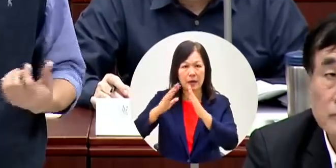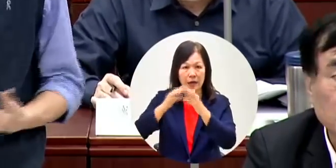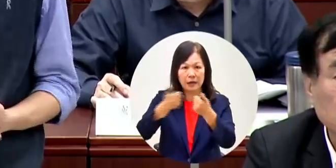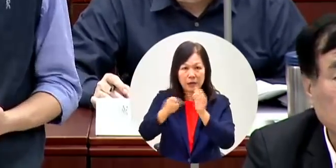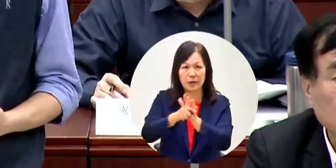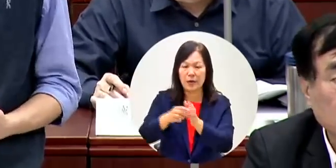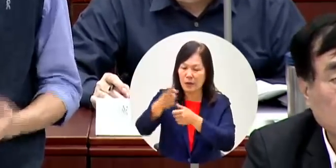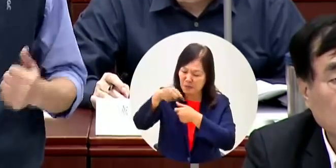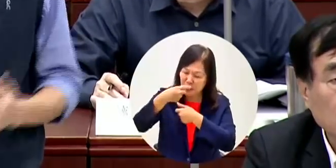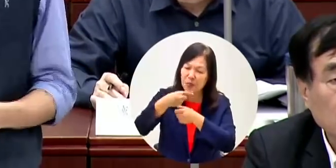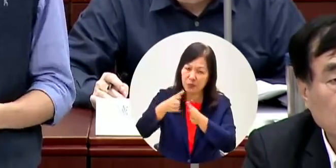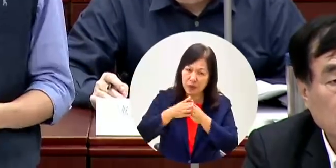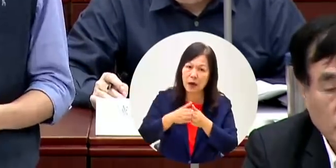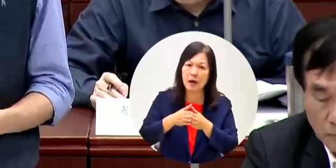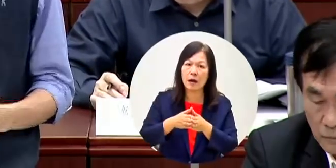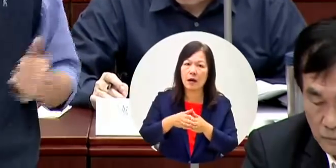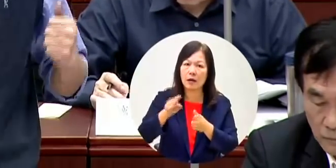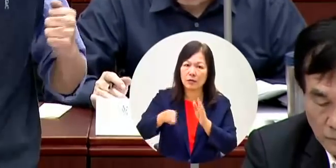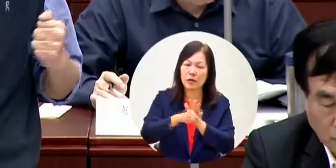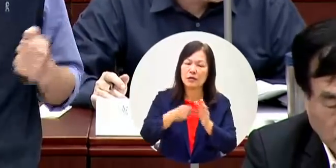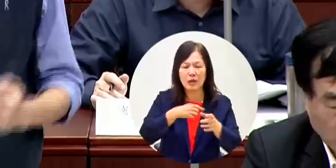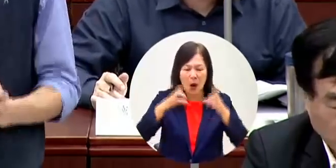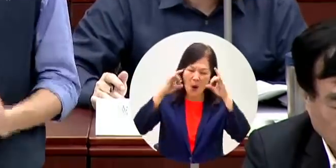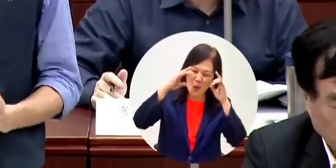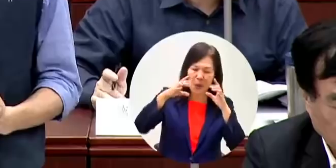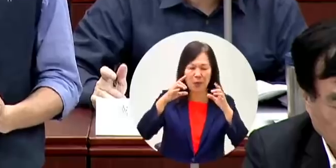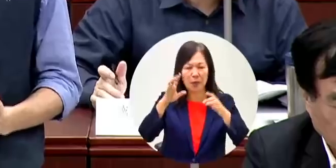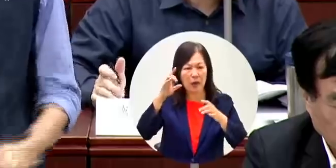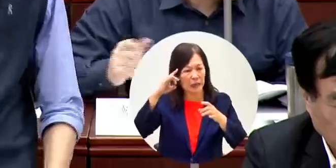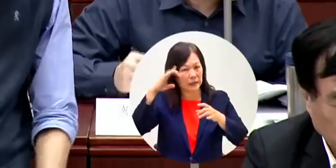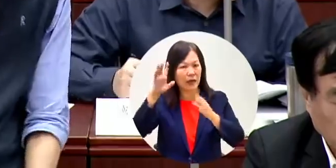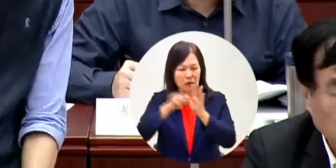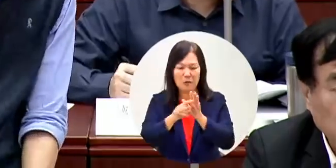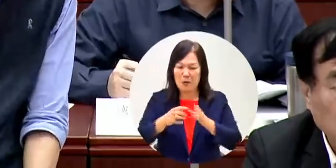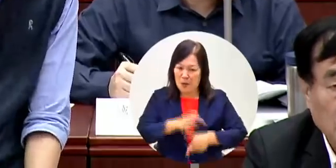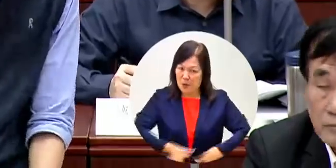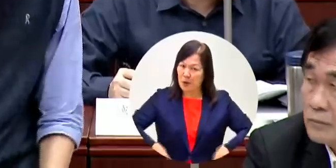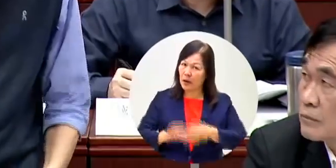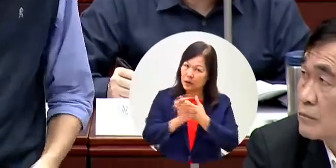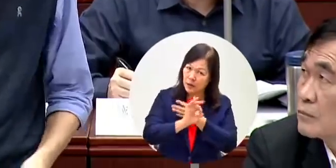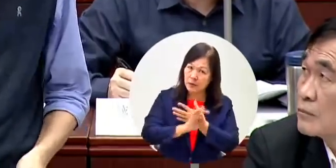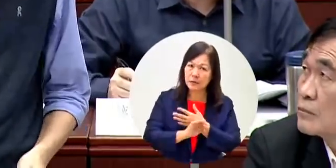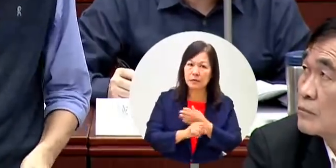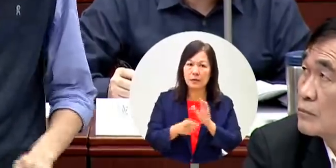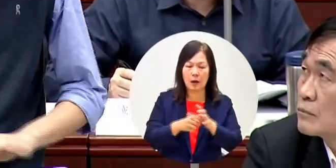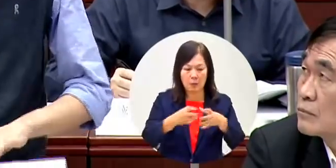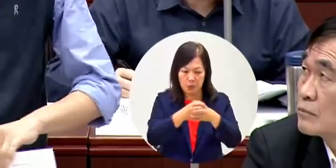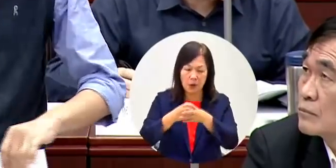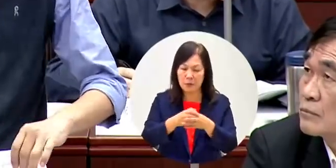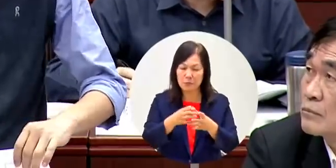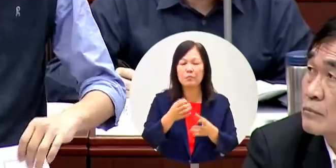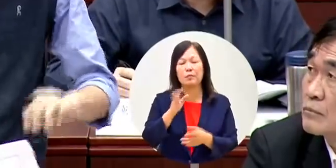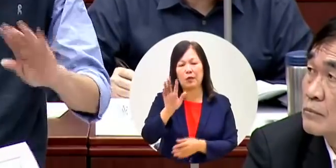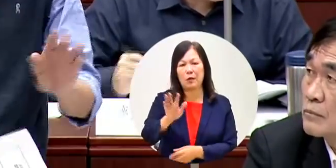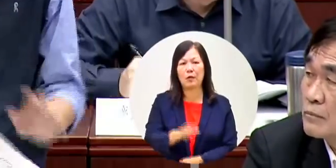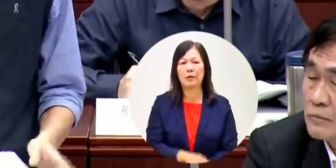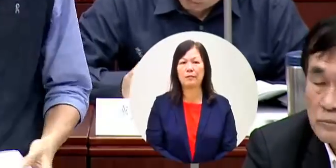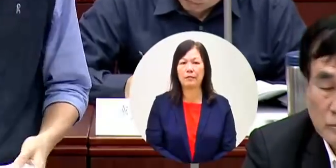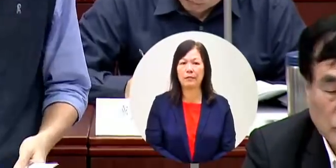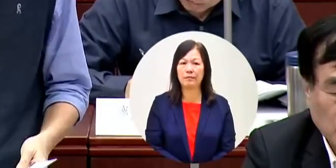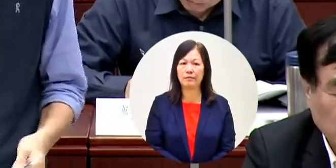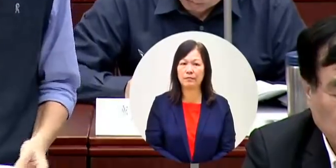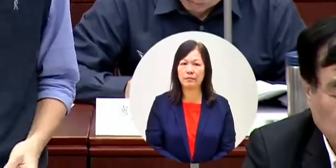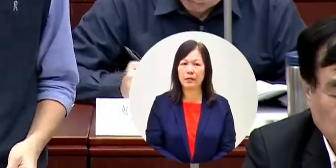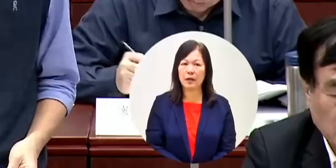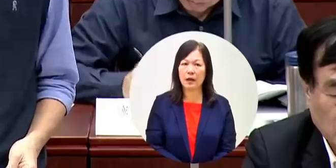泼、有创意、也敢尝试、也敢往前冲的团队，好不好？那心理这边是我不会变的，很少